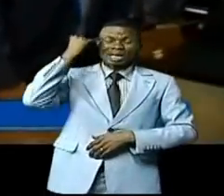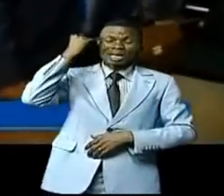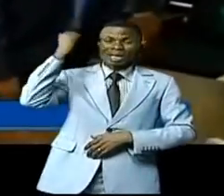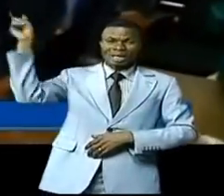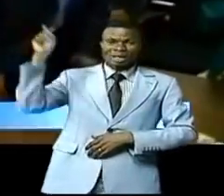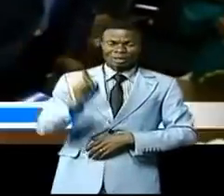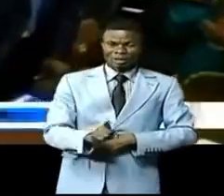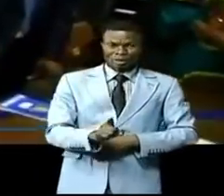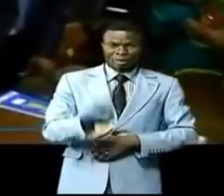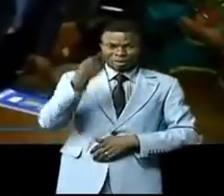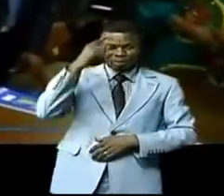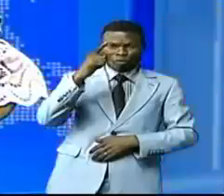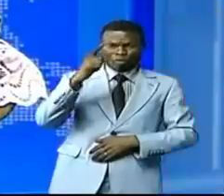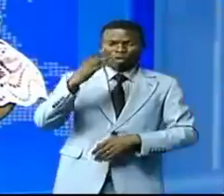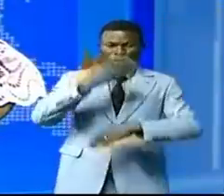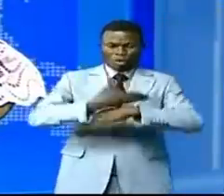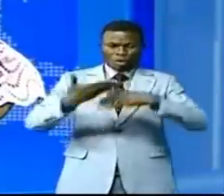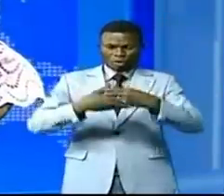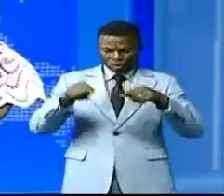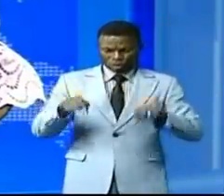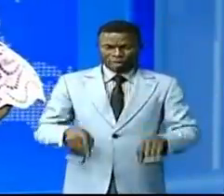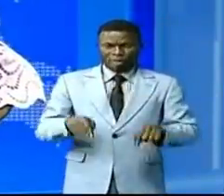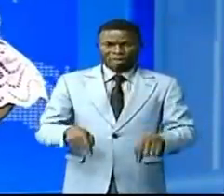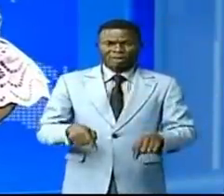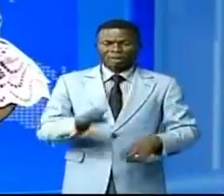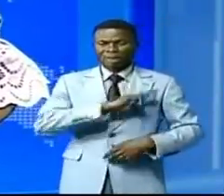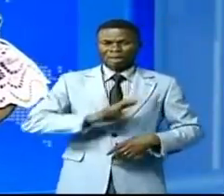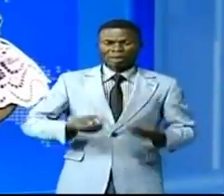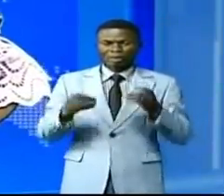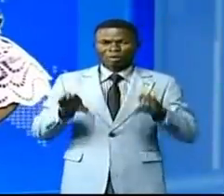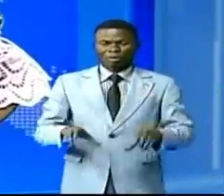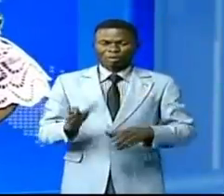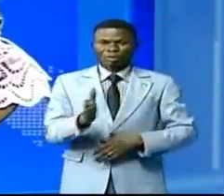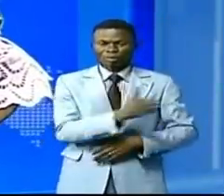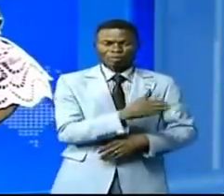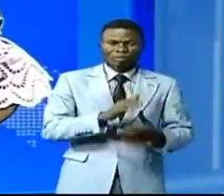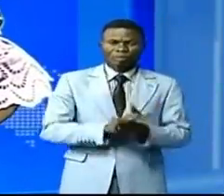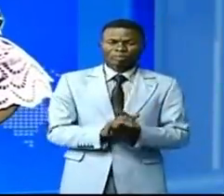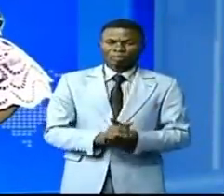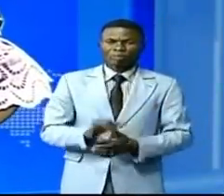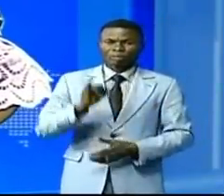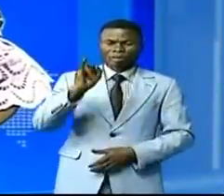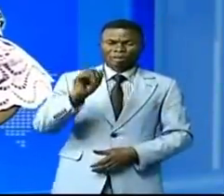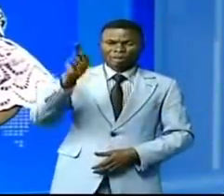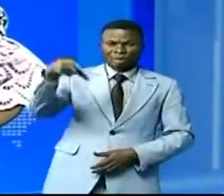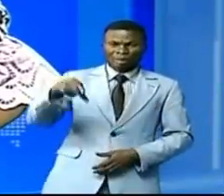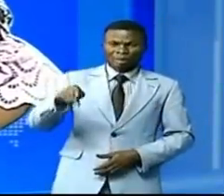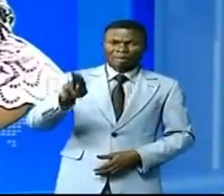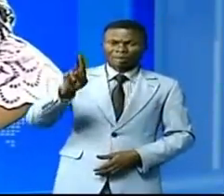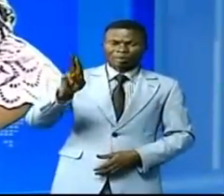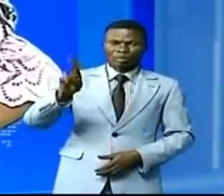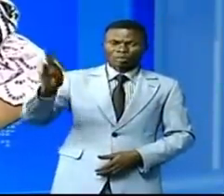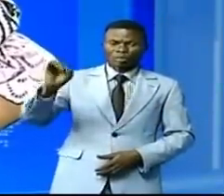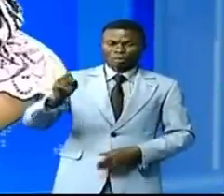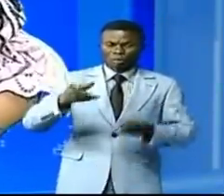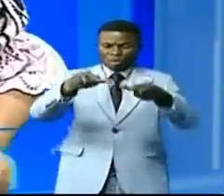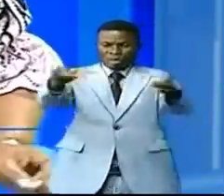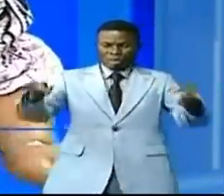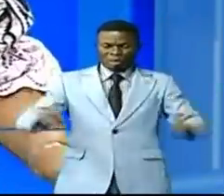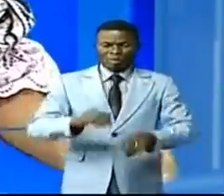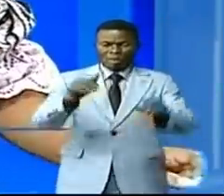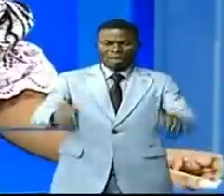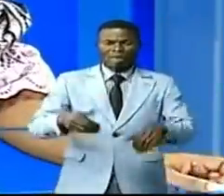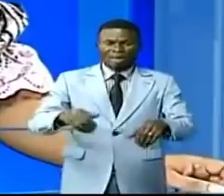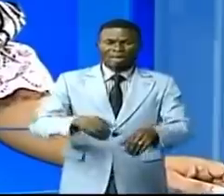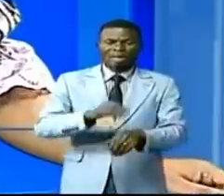pour venir s'installer en RDC. À Impuru, à Maluku, des hectares de patates douces